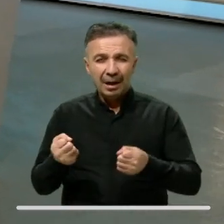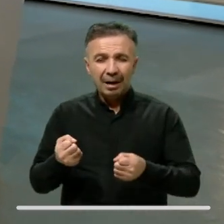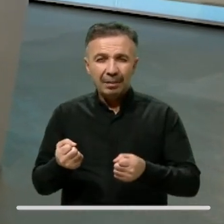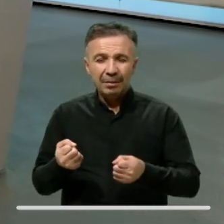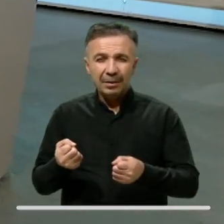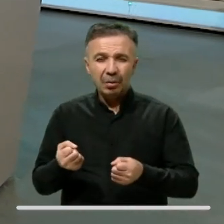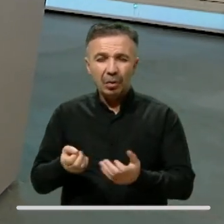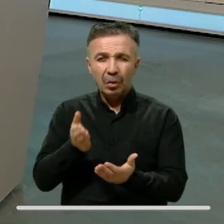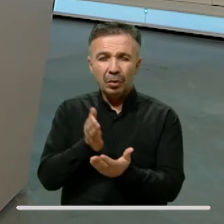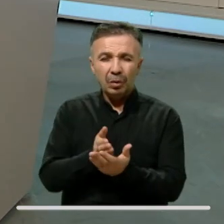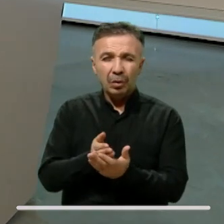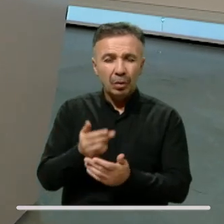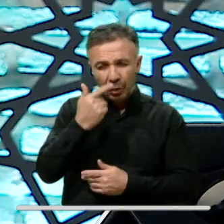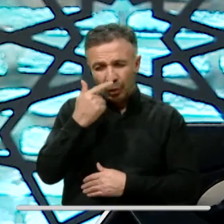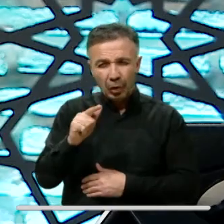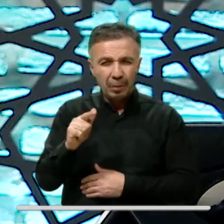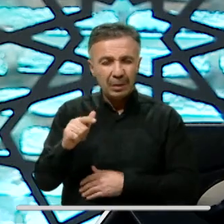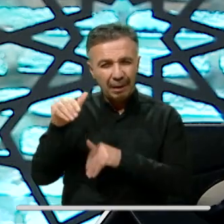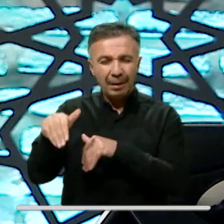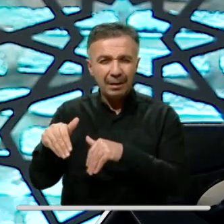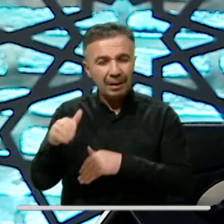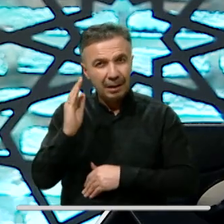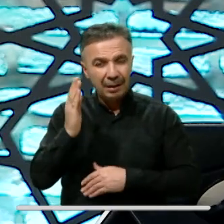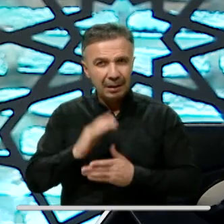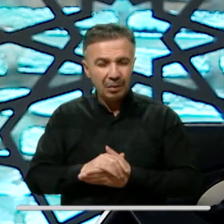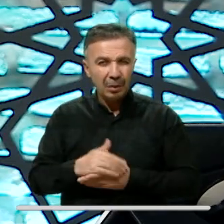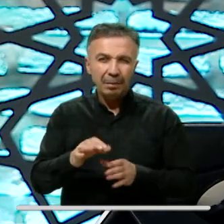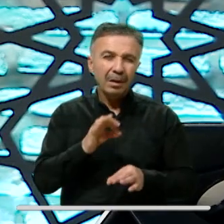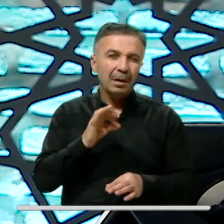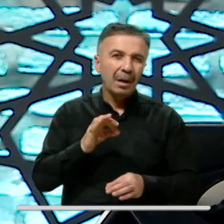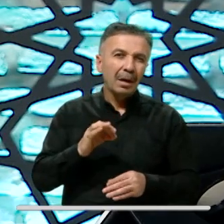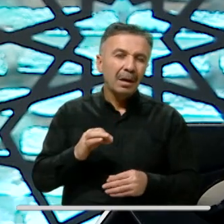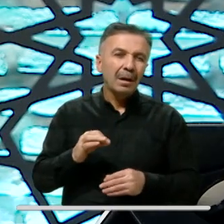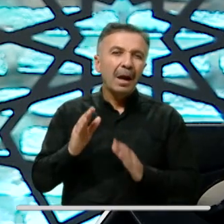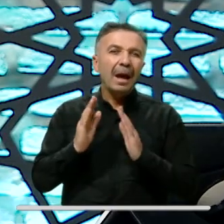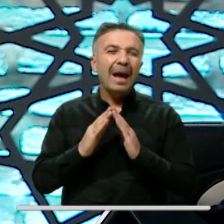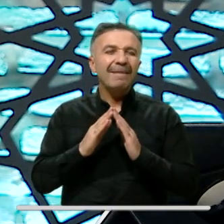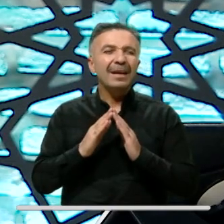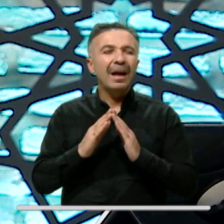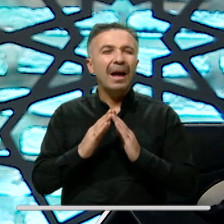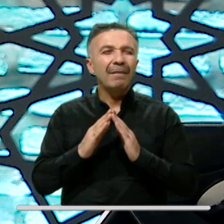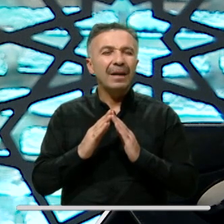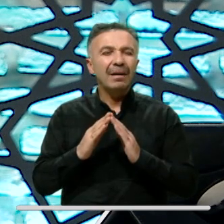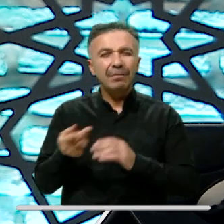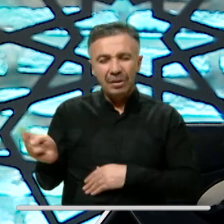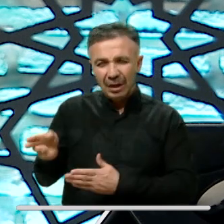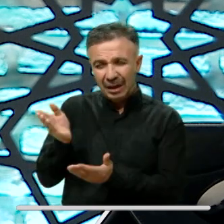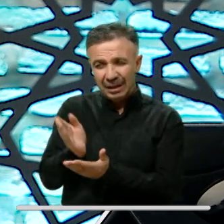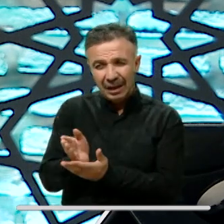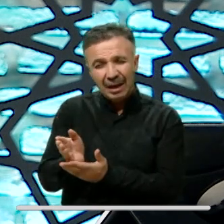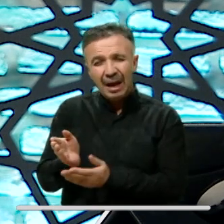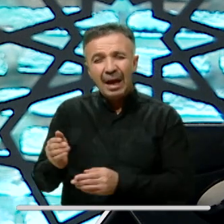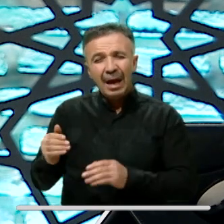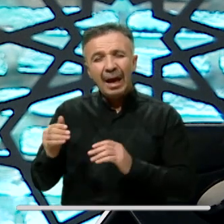köyümüze, mezarlığa gidiyoruz. Orada bir tanesi musallat oldu. İlla evine götürelim, bunu helallik